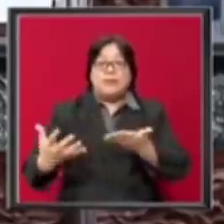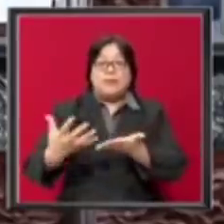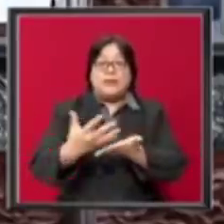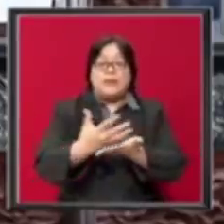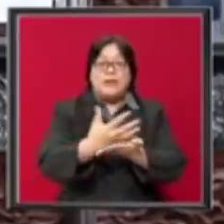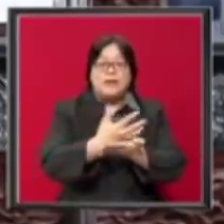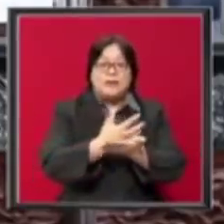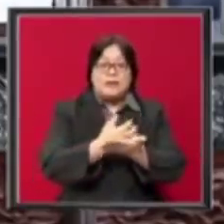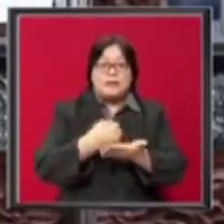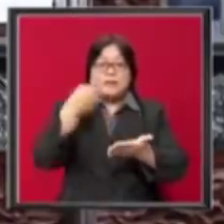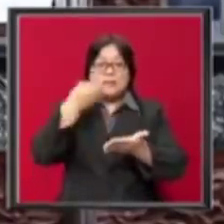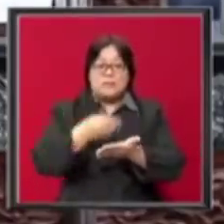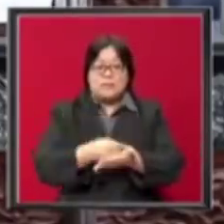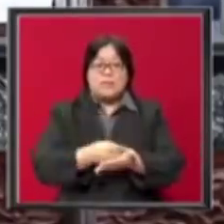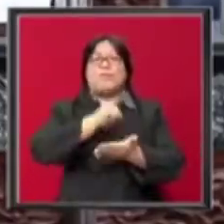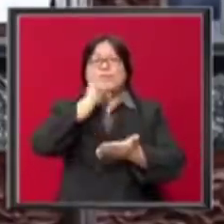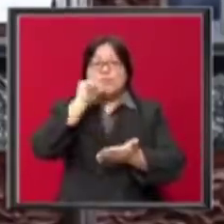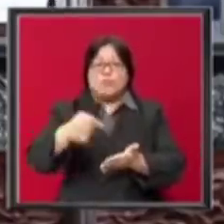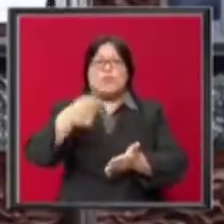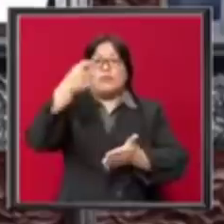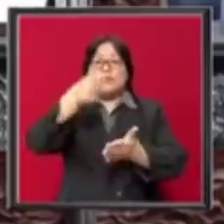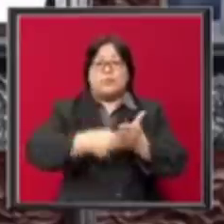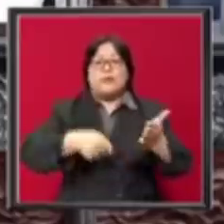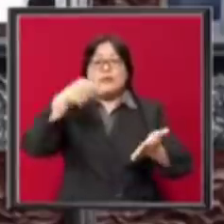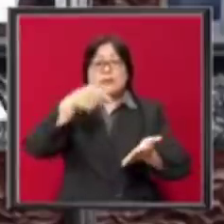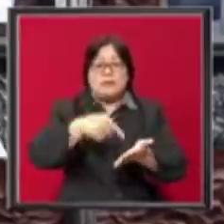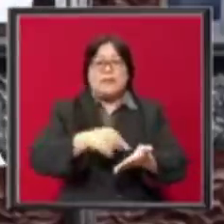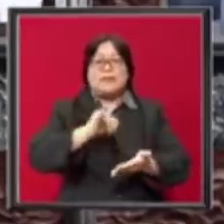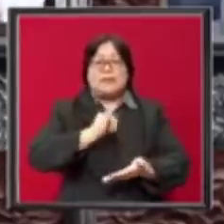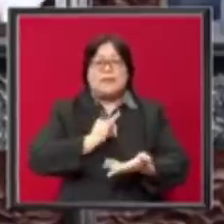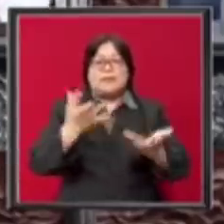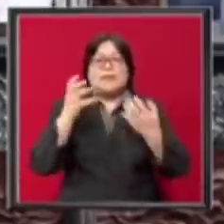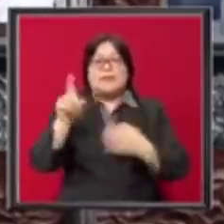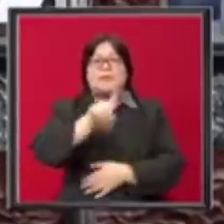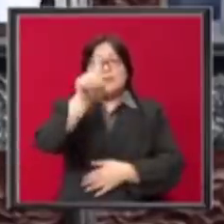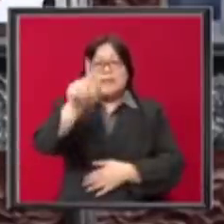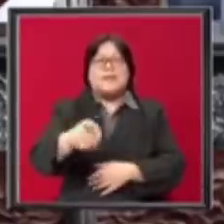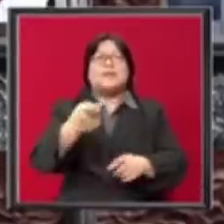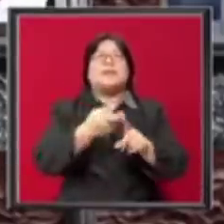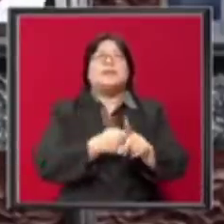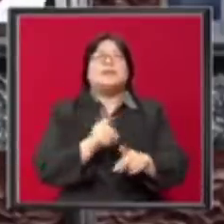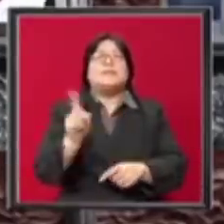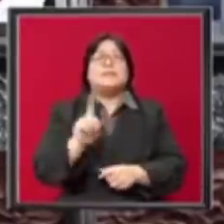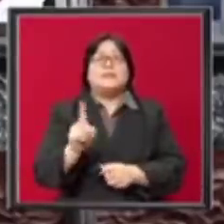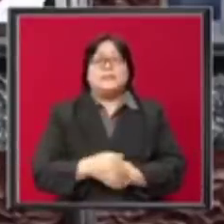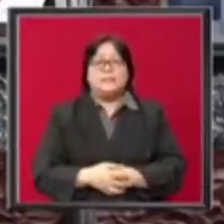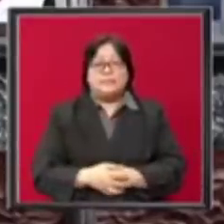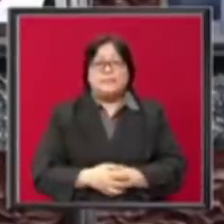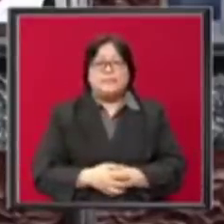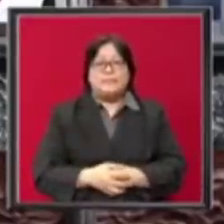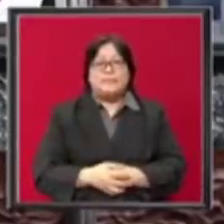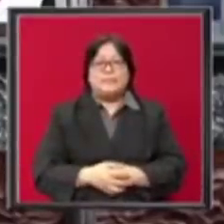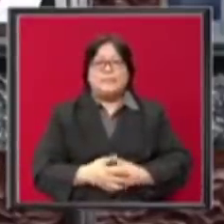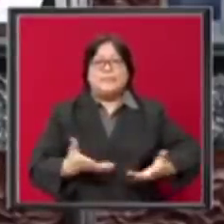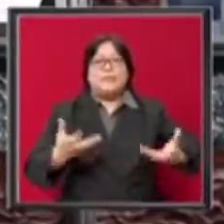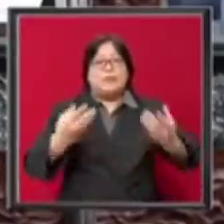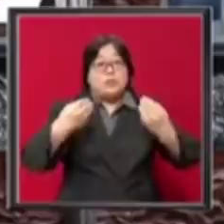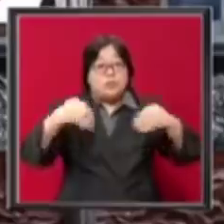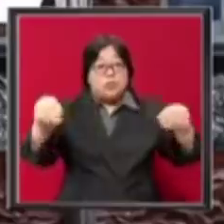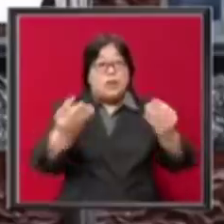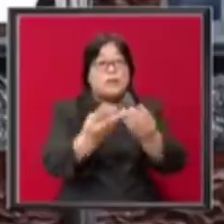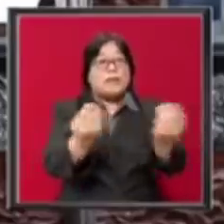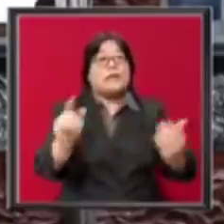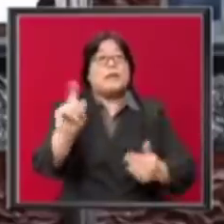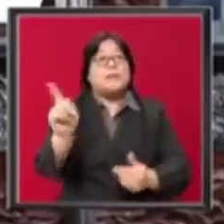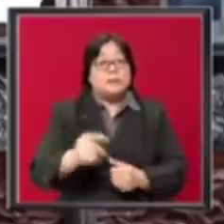Hasil wang bukan cukai ini, saya nak tanya dari mana? Nak jual tanah